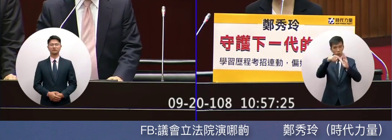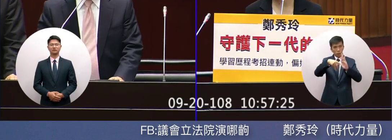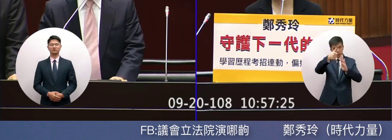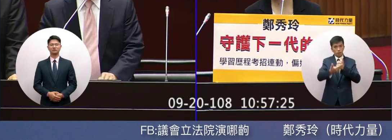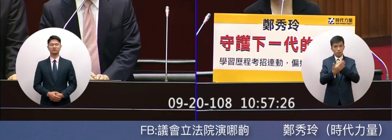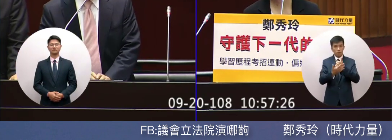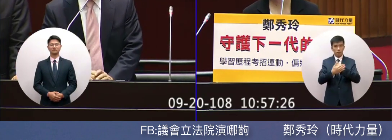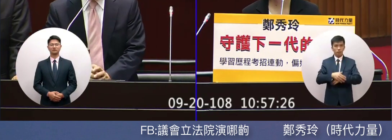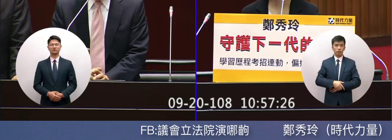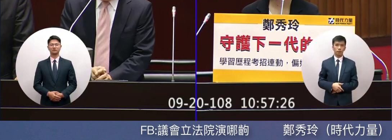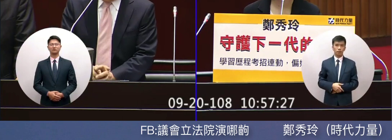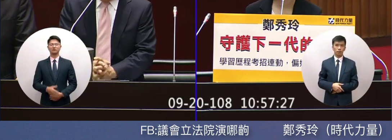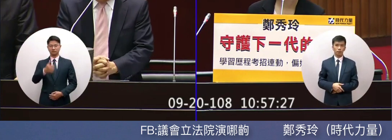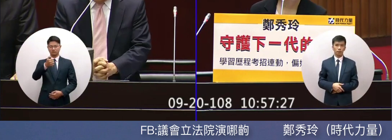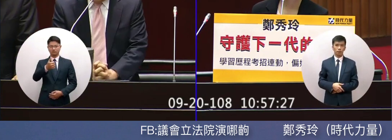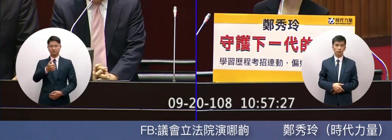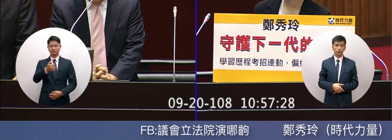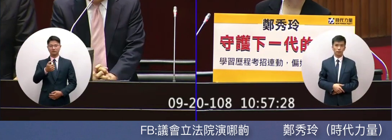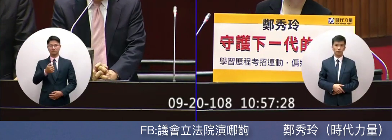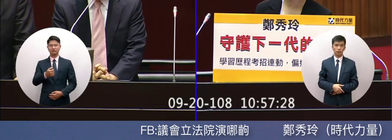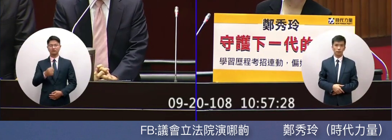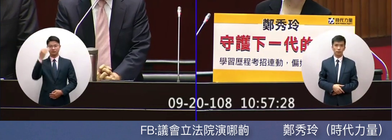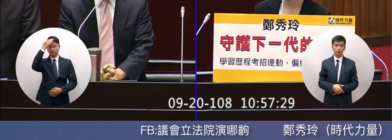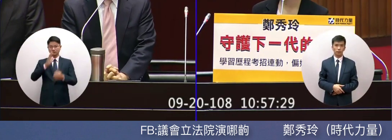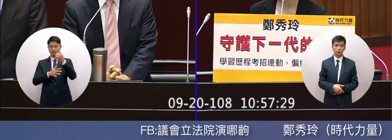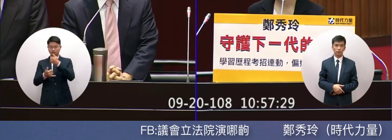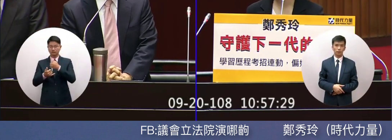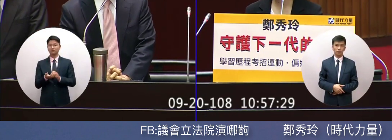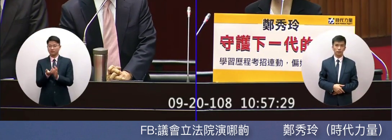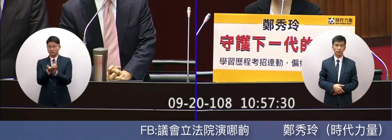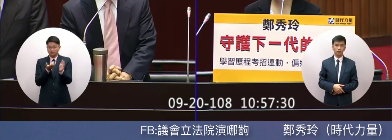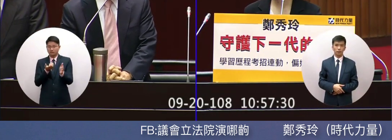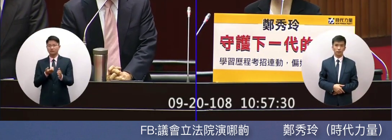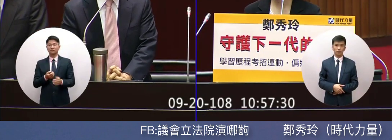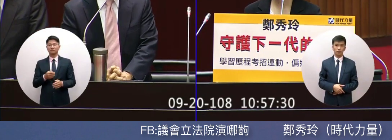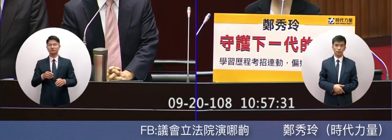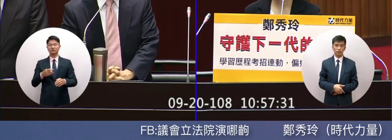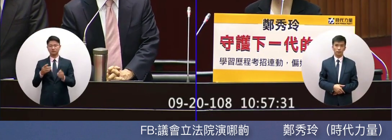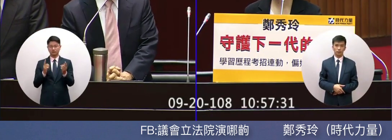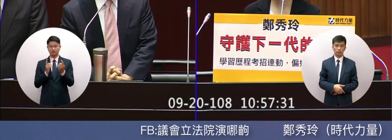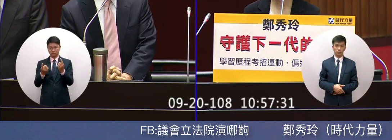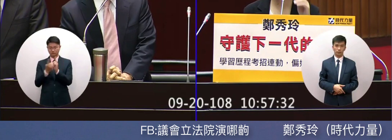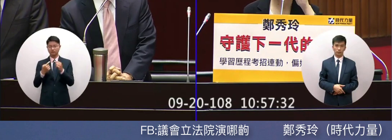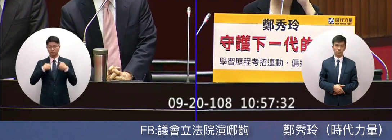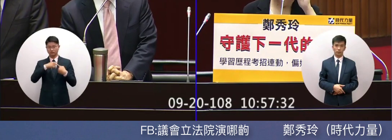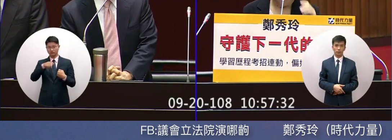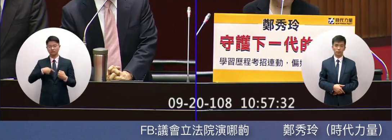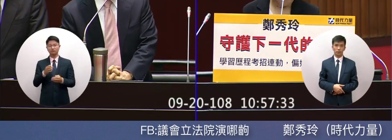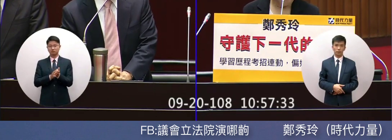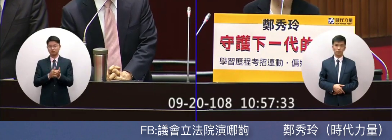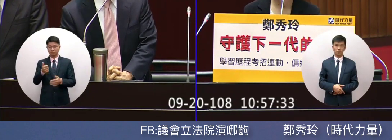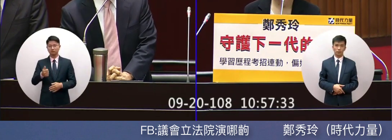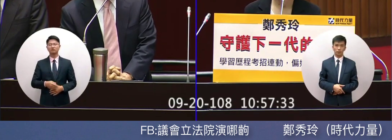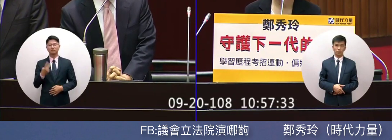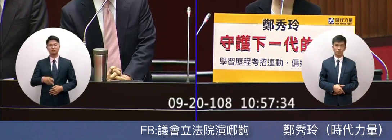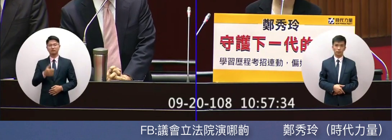下， 很谢谢郑委员刚才起头给我们的肯定，那很佩服郑委员